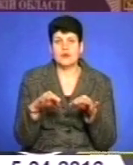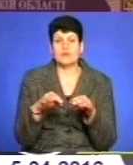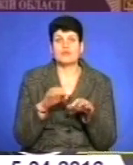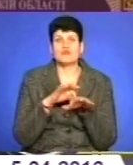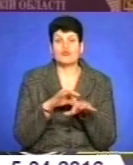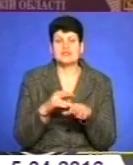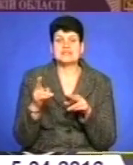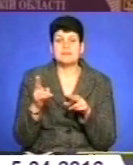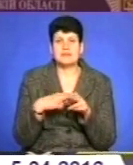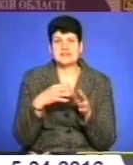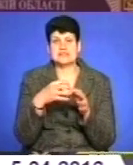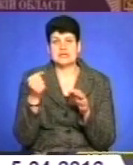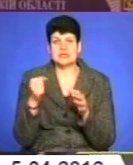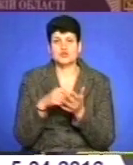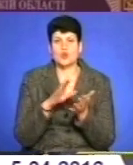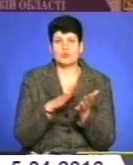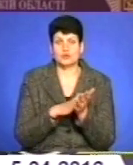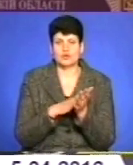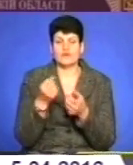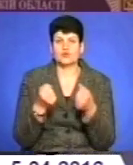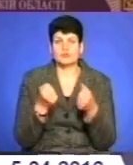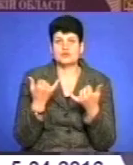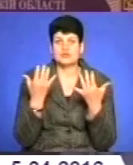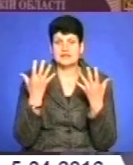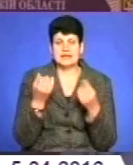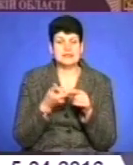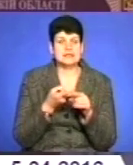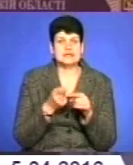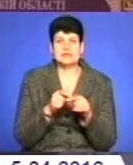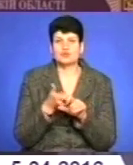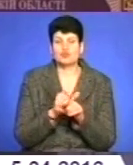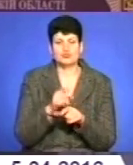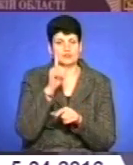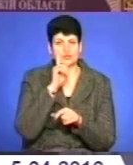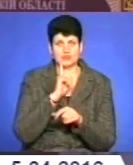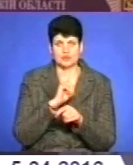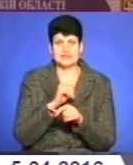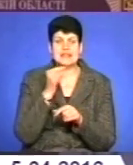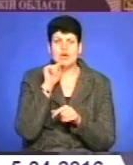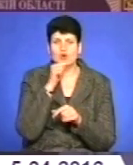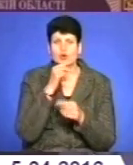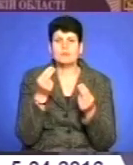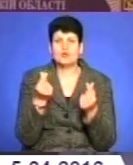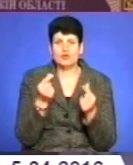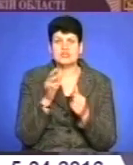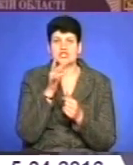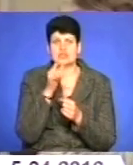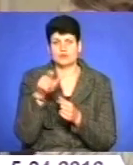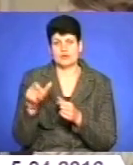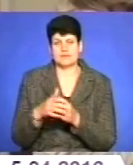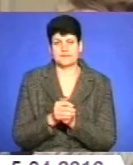зняття з обліку автомобіля. На сьогоднішній день це дуже зручна процедура, так як економить як і кошти, так і час